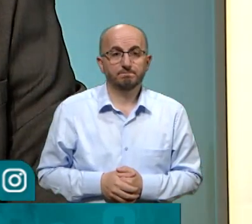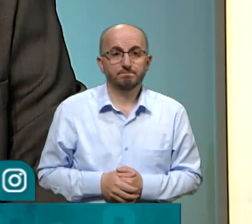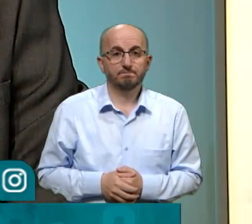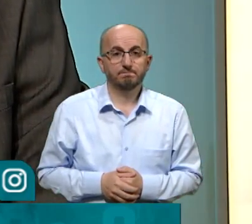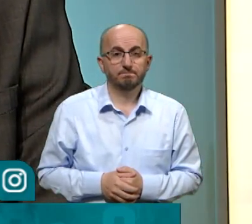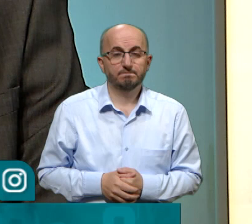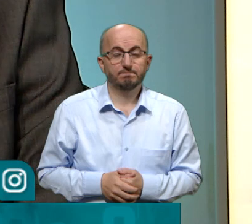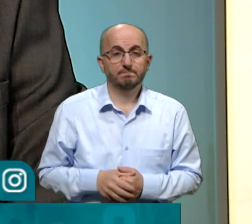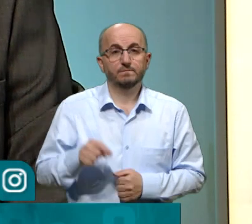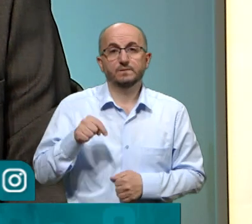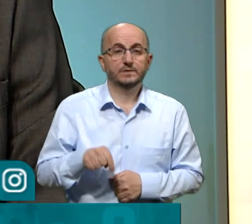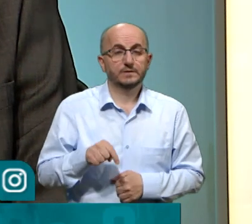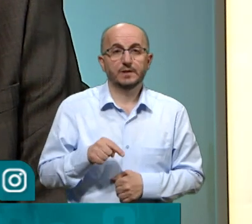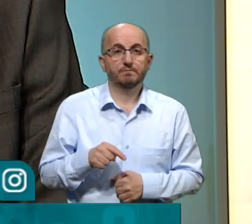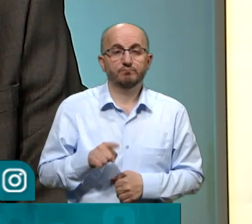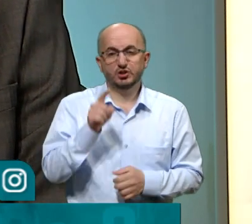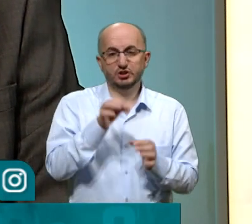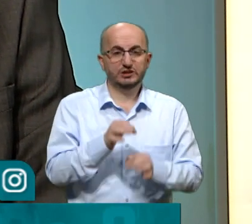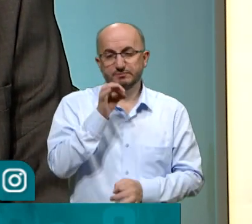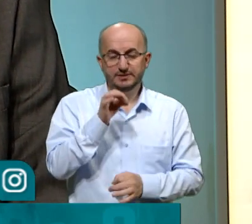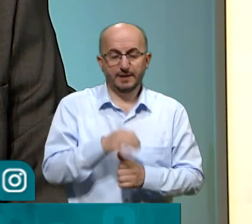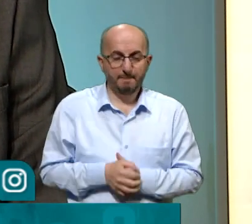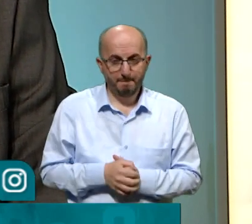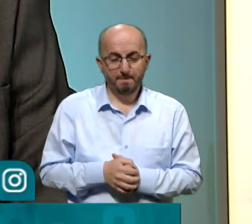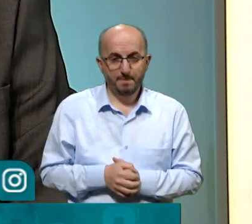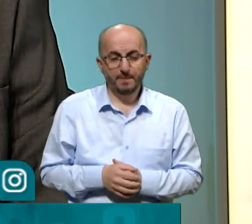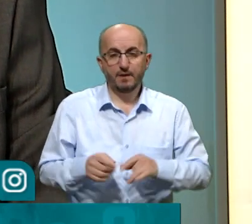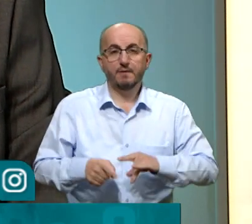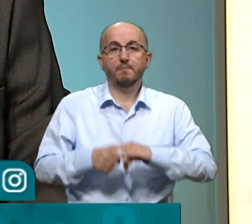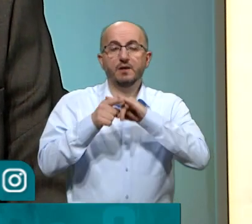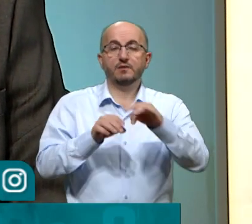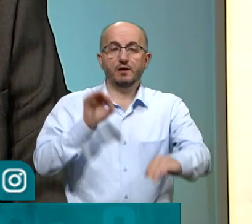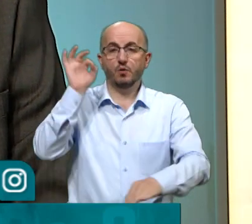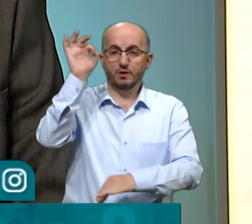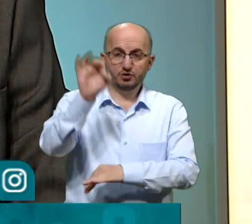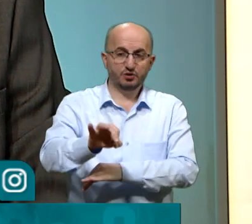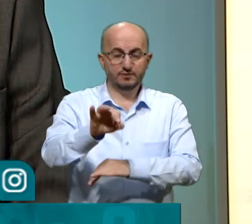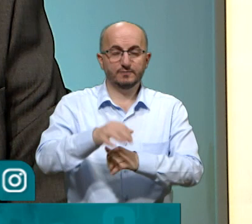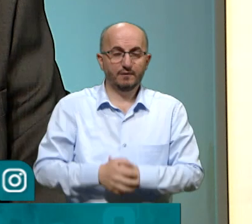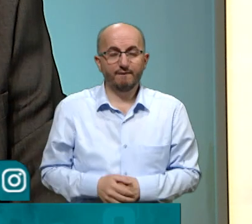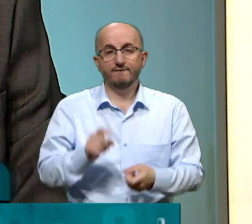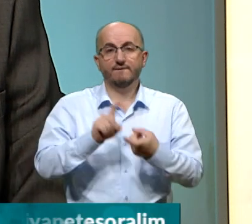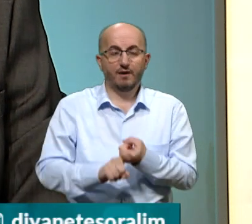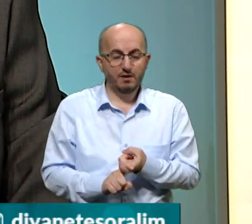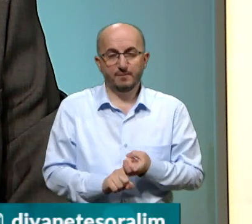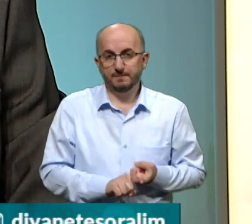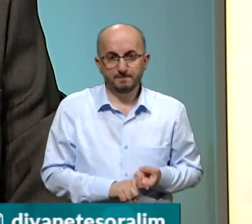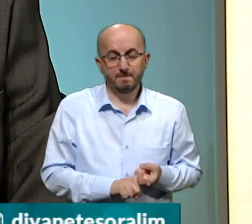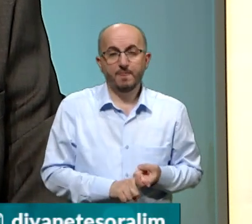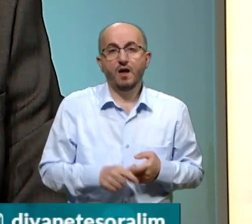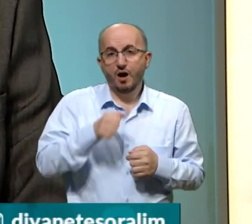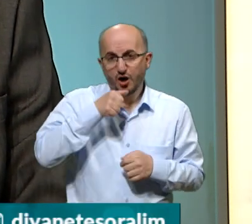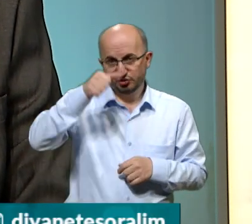bi şimdi bir şahıs var Mekke'ye ulaştı UV vb